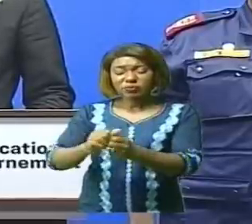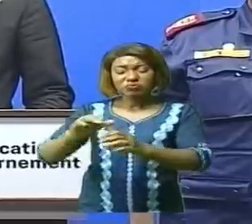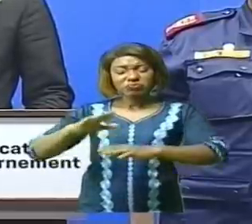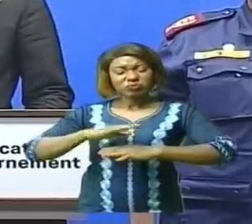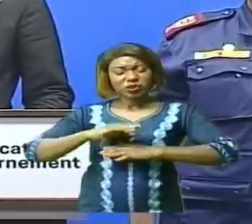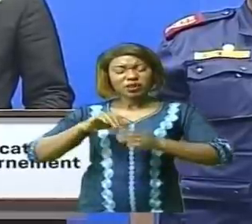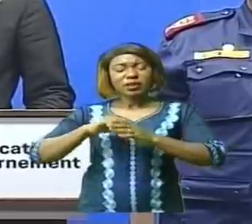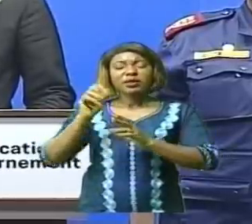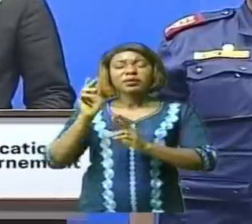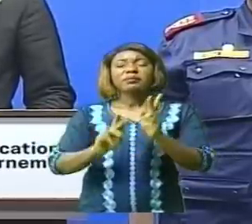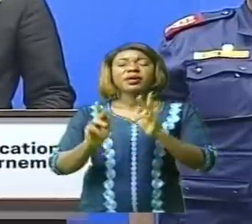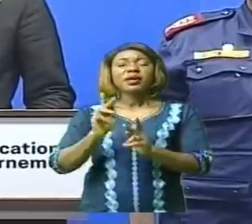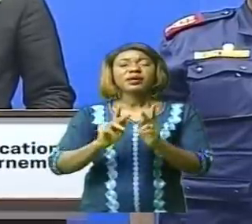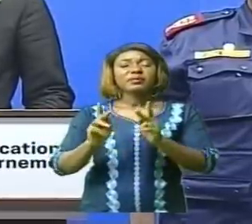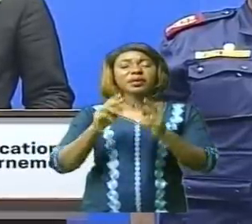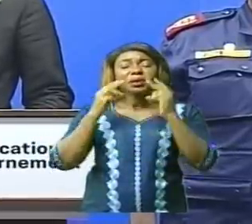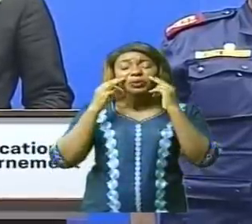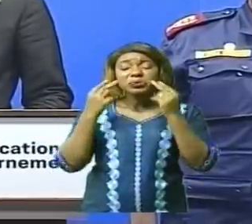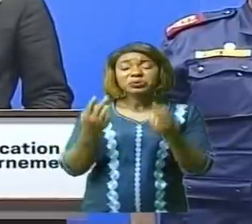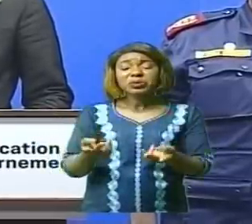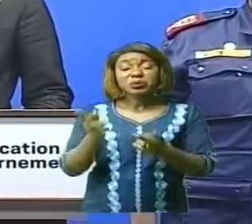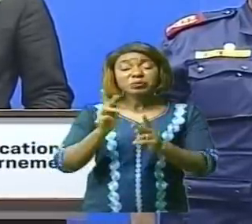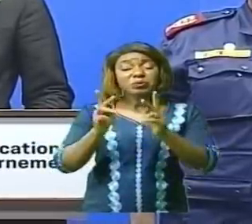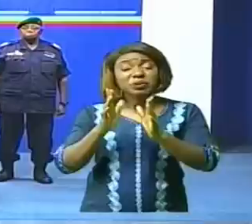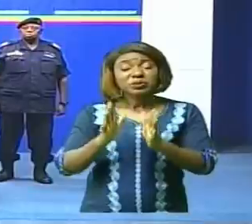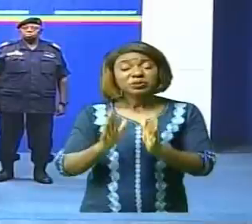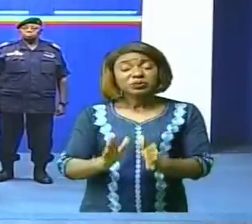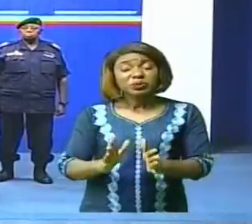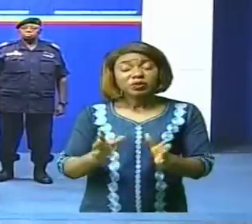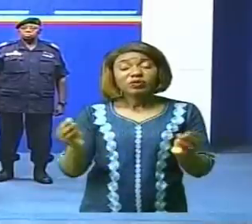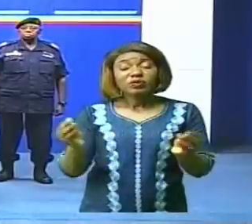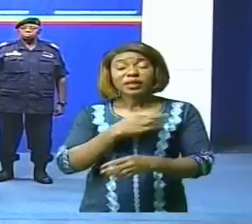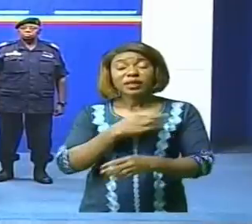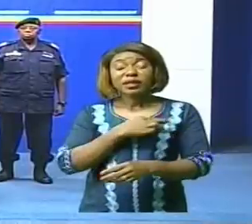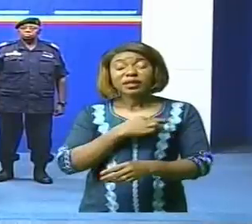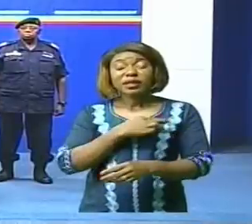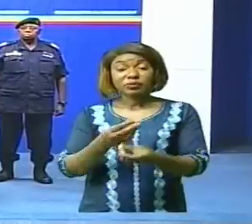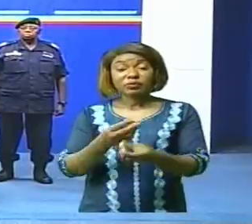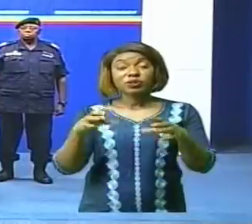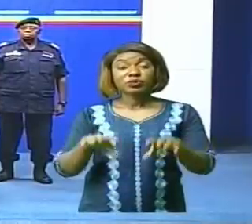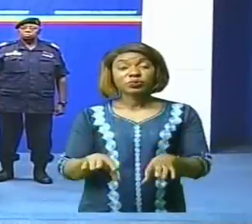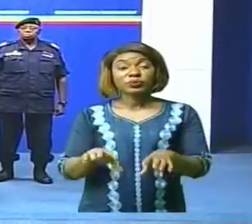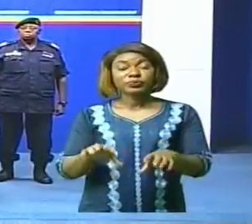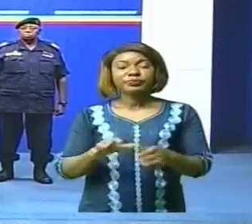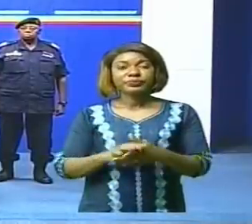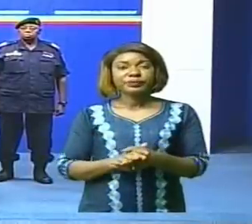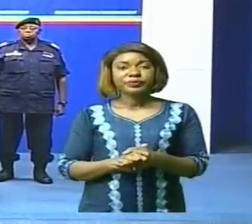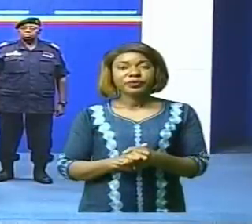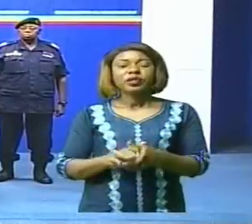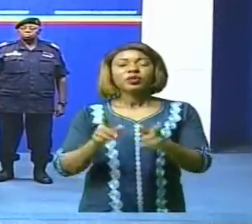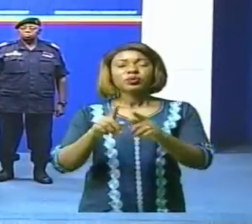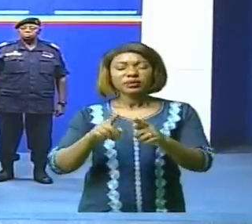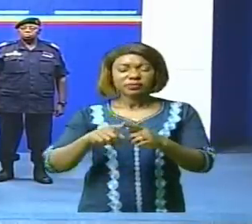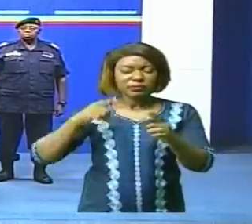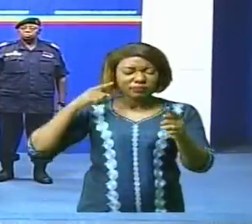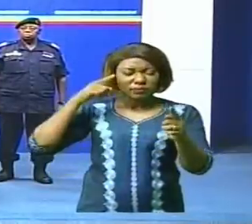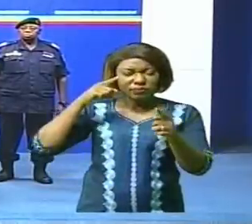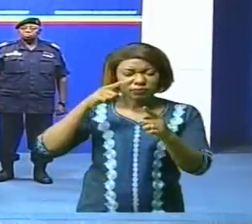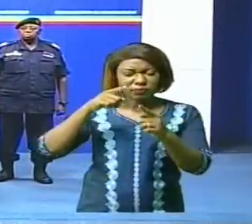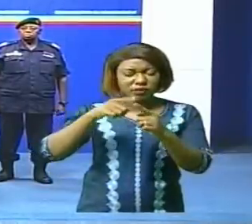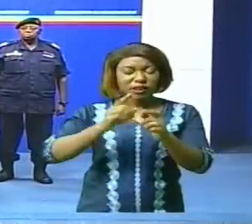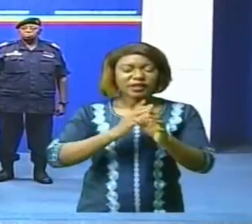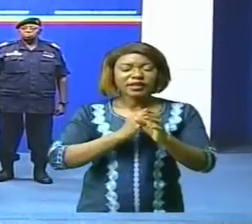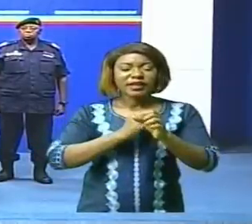nos paisibles et innocentes populations. La République démocratique du Congo est déterminée à